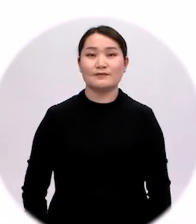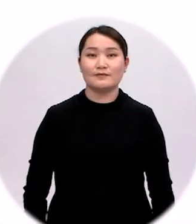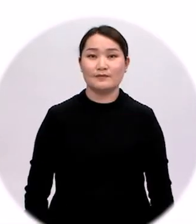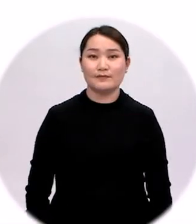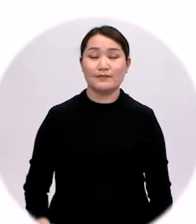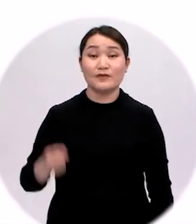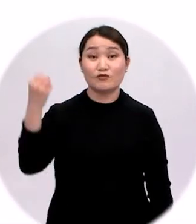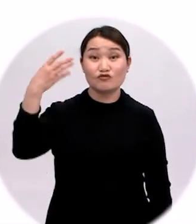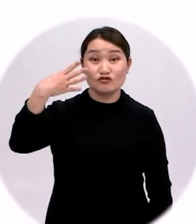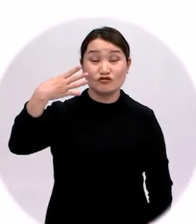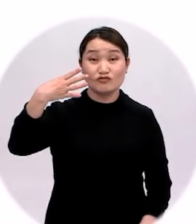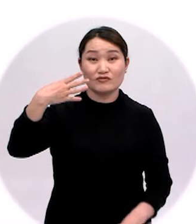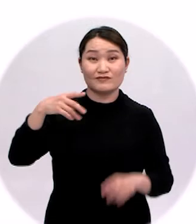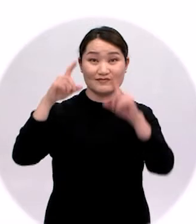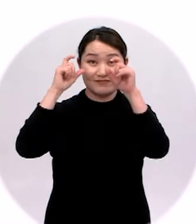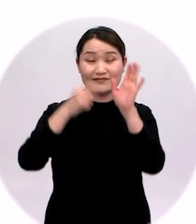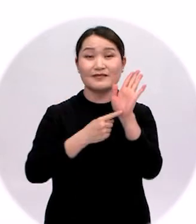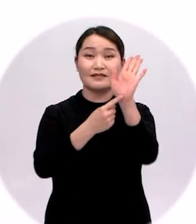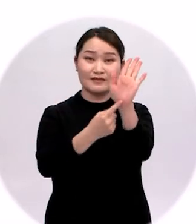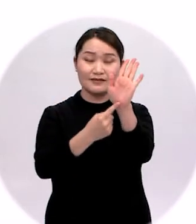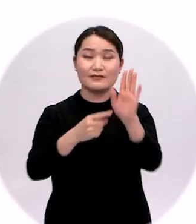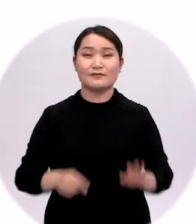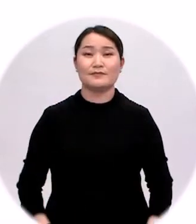Дөрөвдүгээр зургийг ажиглая.